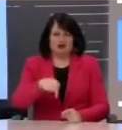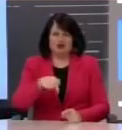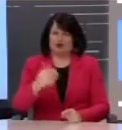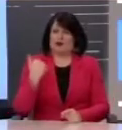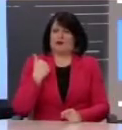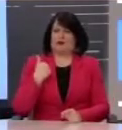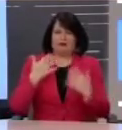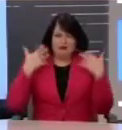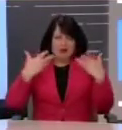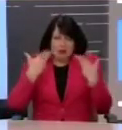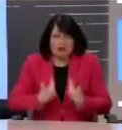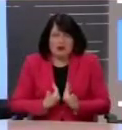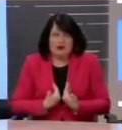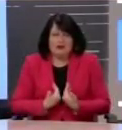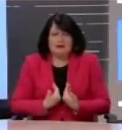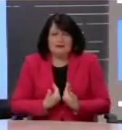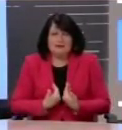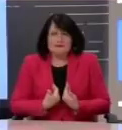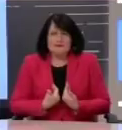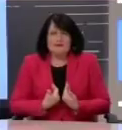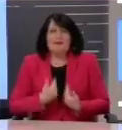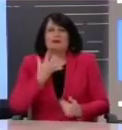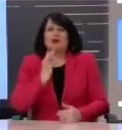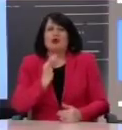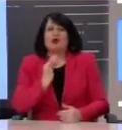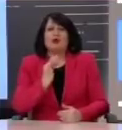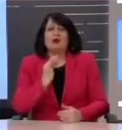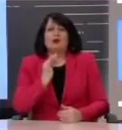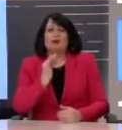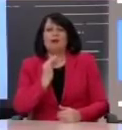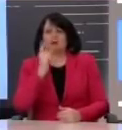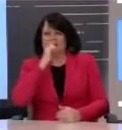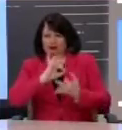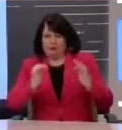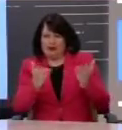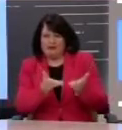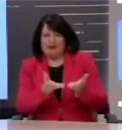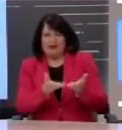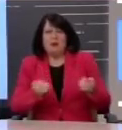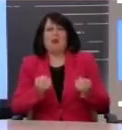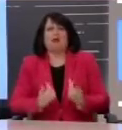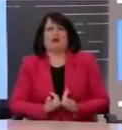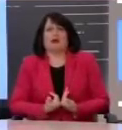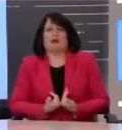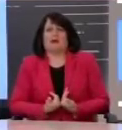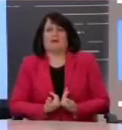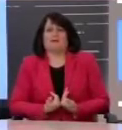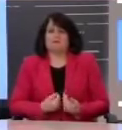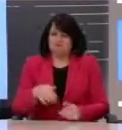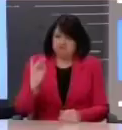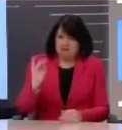να απολογηθούμε κιόλας, διότι δεν υλοποίησαμε το μύθο που κάποιοι στήσανε. Κύριε